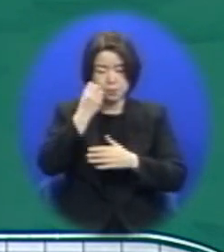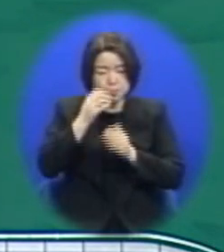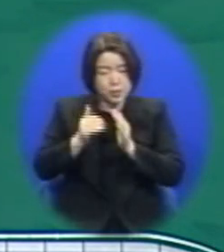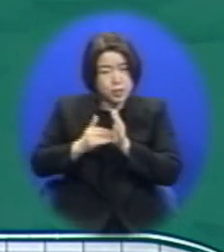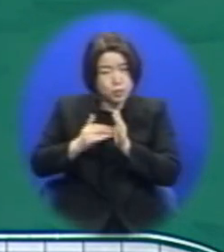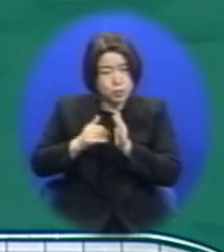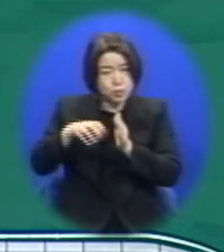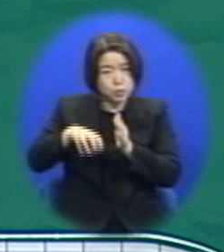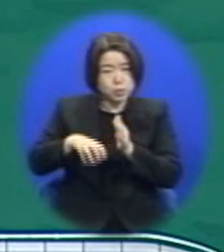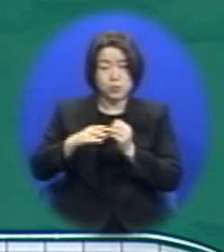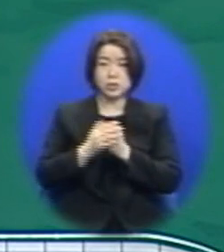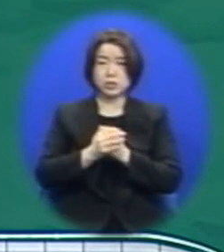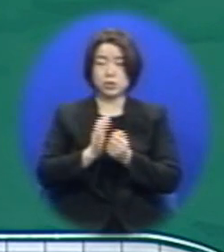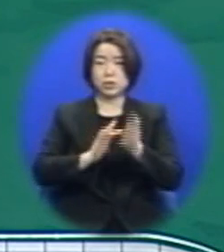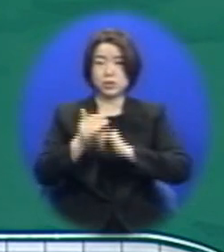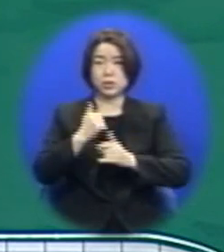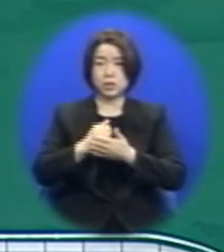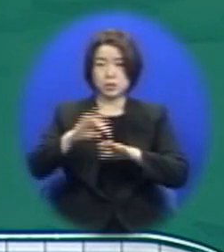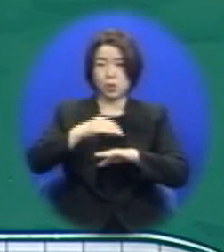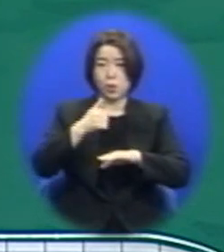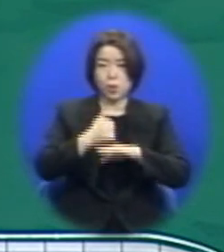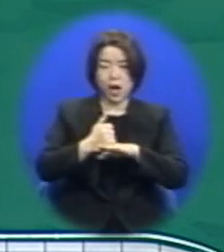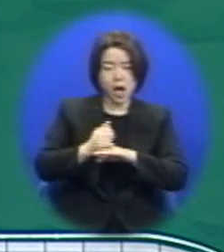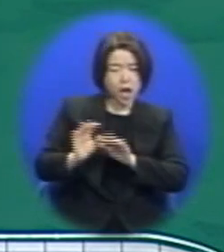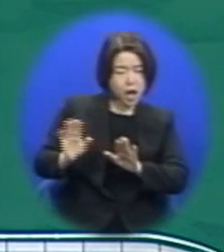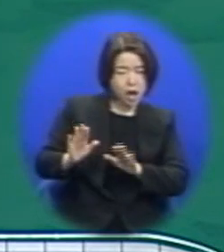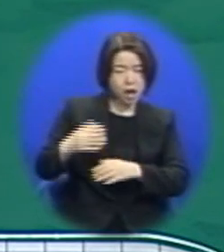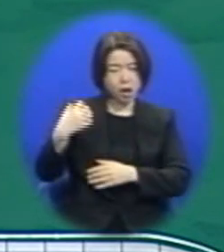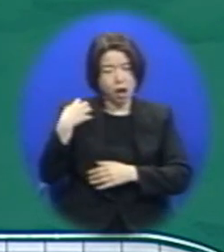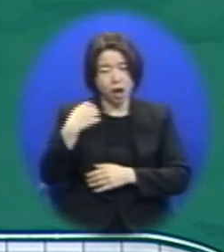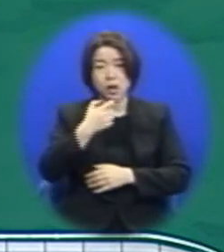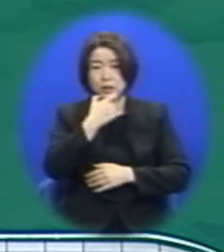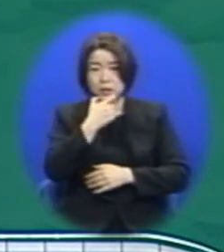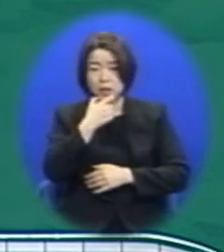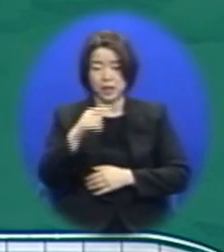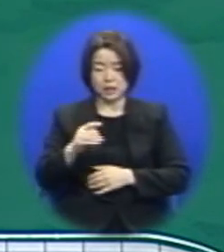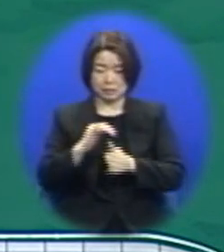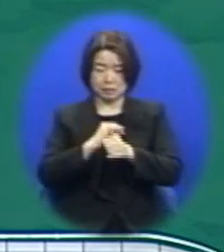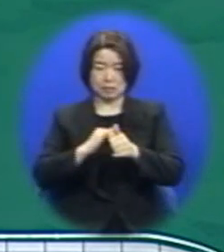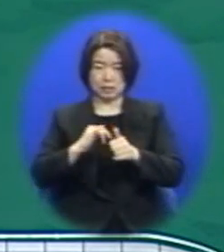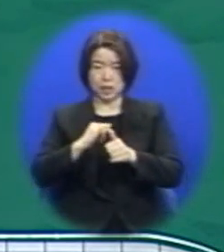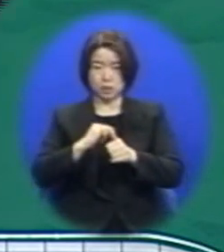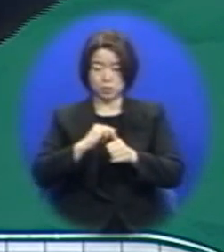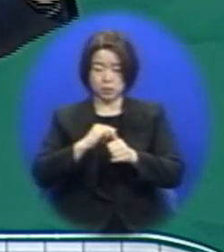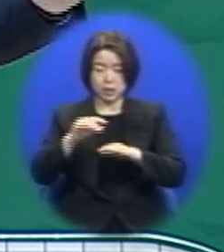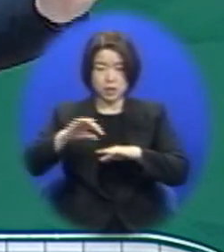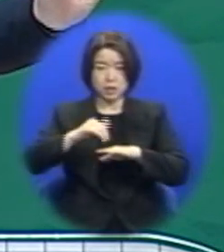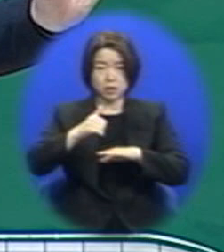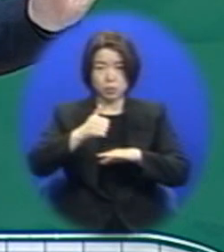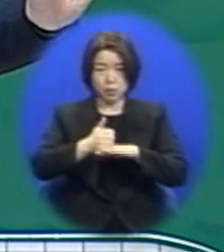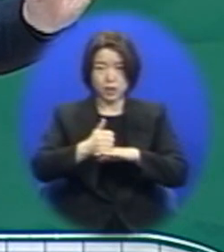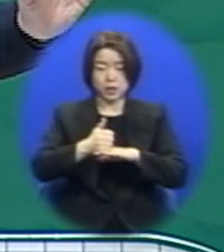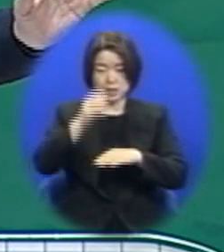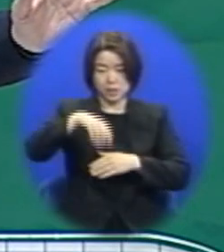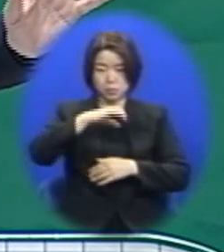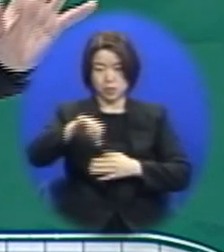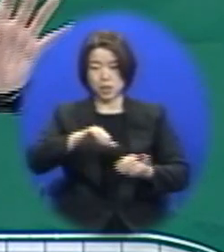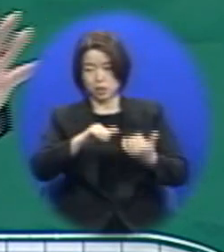예수님의 왕되심을 자꾸 거부하고 싫어하고 부담스럽게 만드는 헤롯이 십자가에 죽었음을